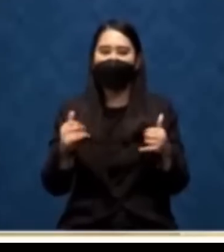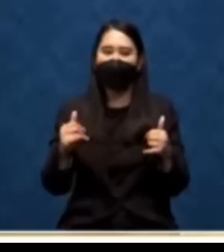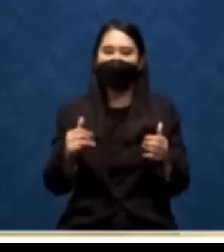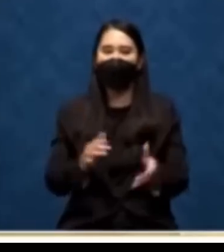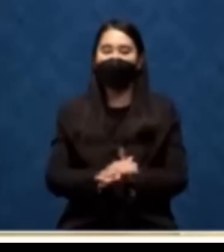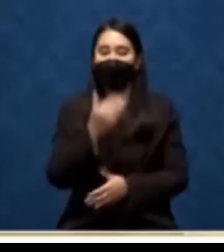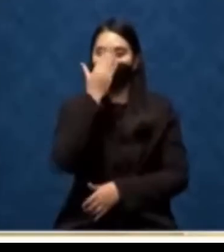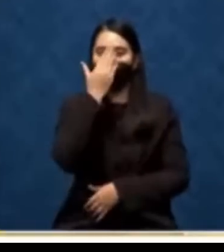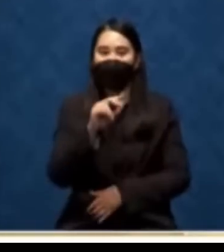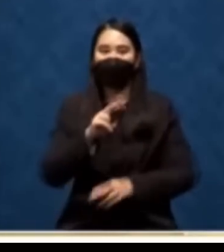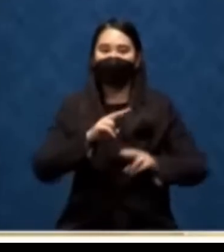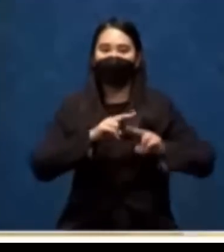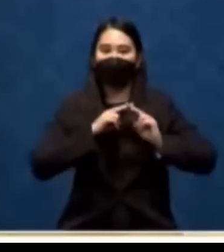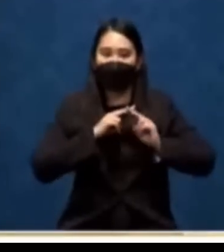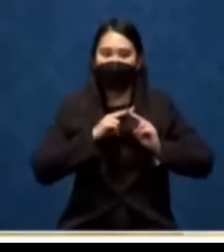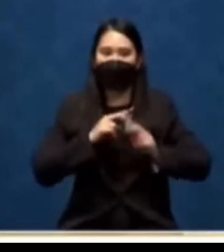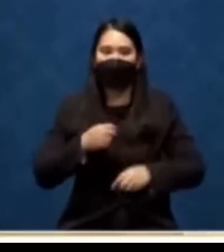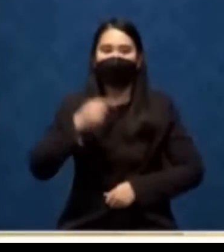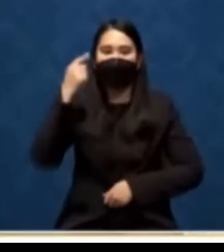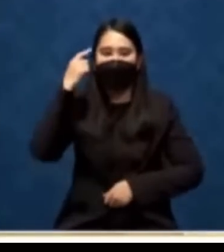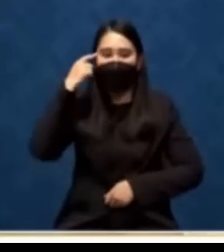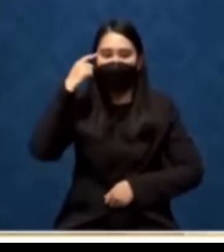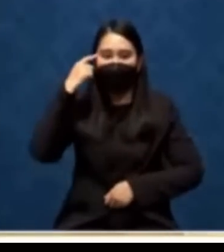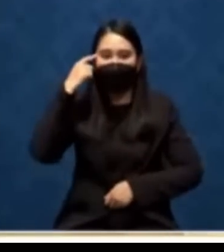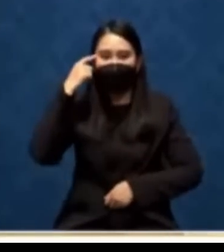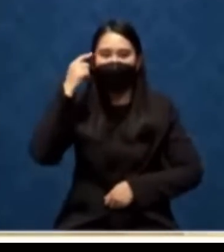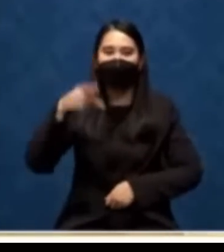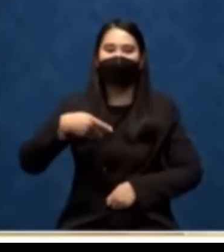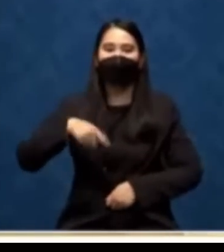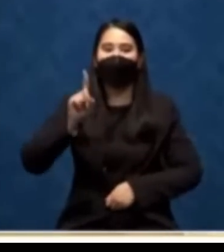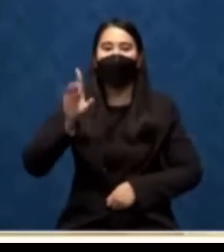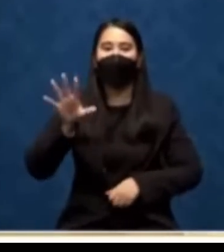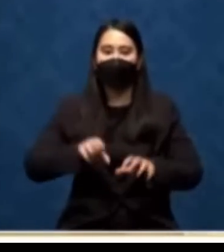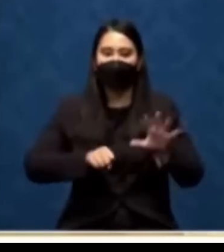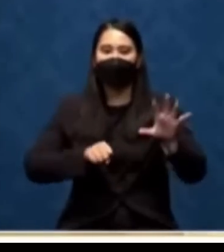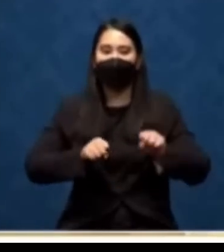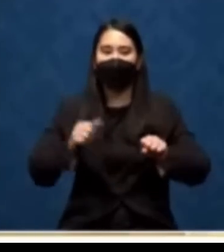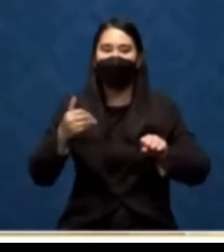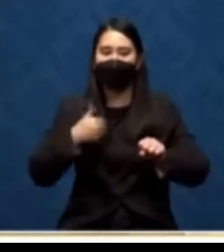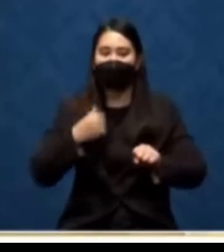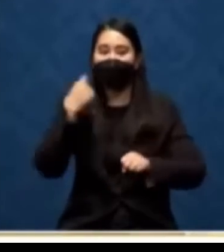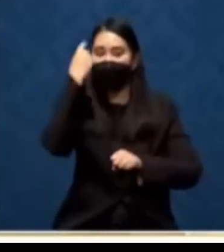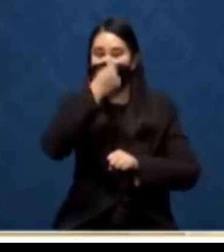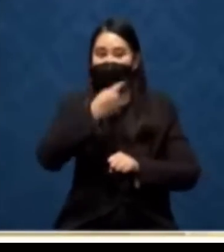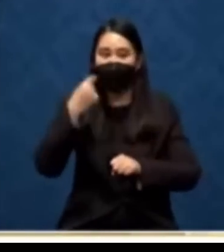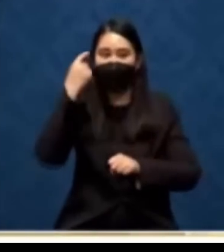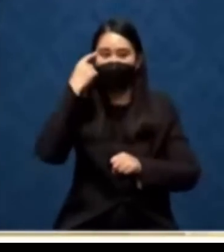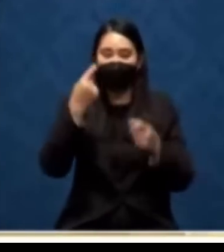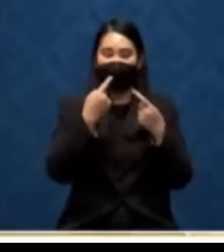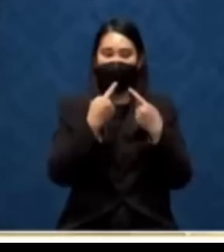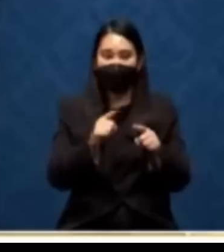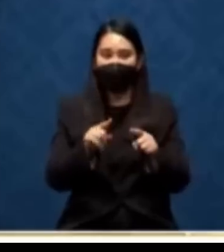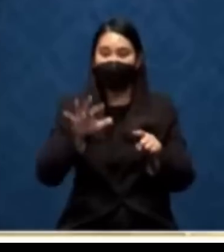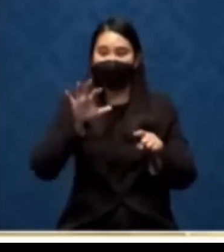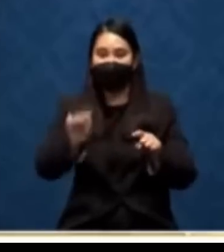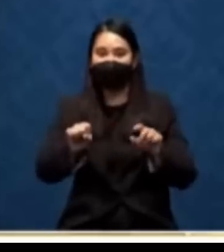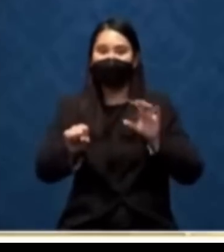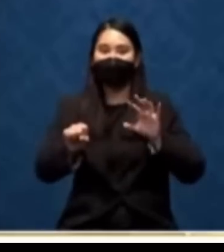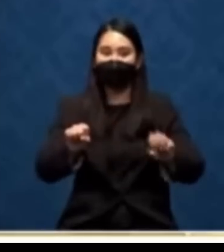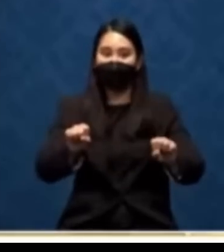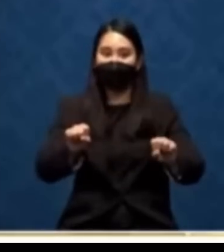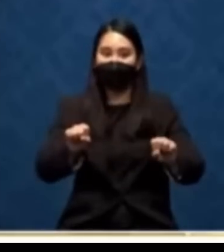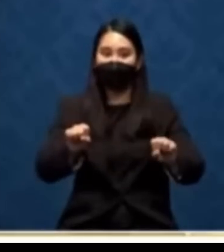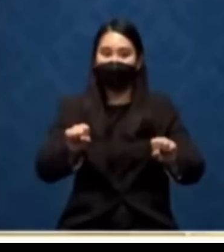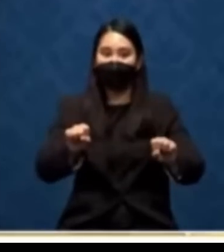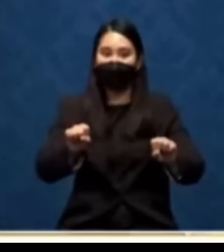ราะตัวเองก็จะได้หากินกับการโหนนั้นด้วยส่วนใครที่เห็นต่างก็ไปไล่กวาดล้างให้หมดโด